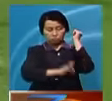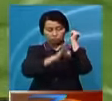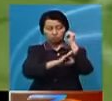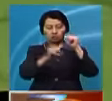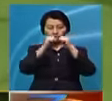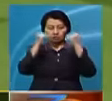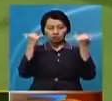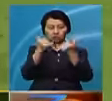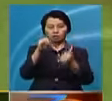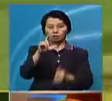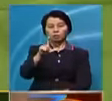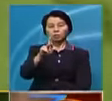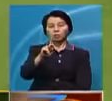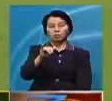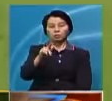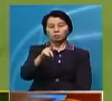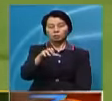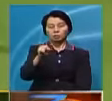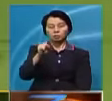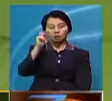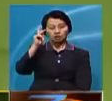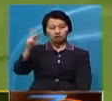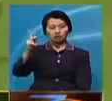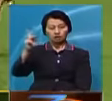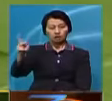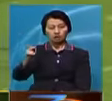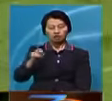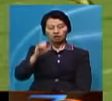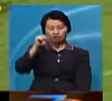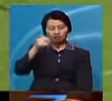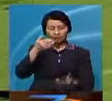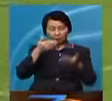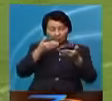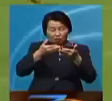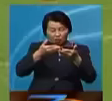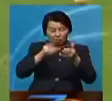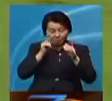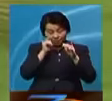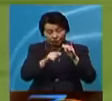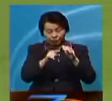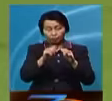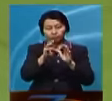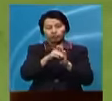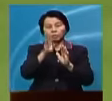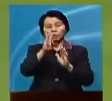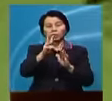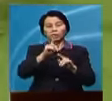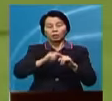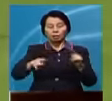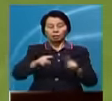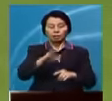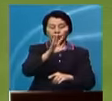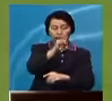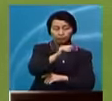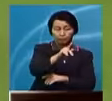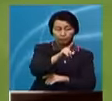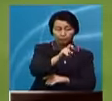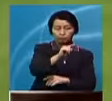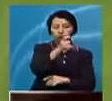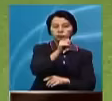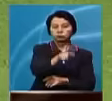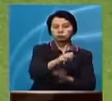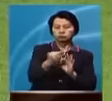Stadium Likas Kota Kinabalu. Sabah hampir di depan seawal minit ke-6 namun Maxius Musa yang